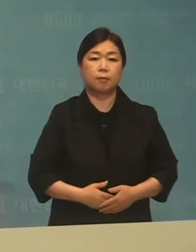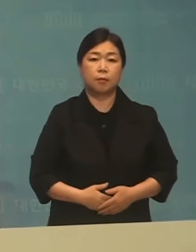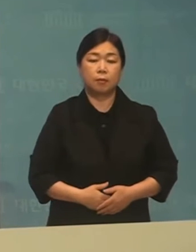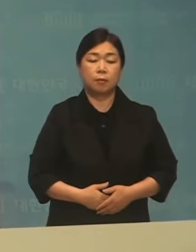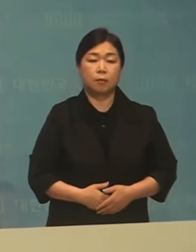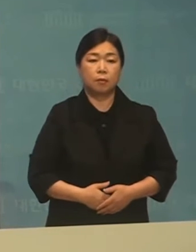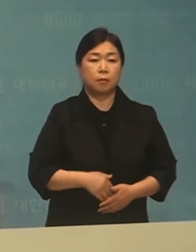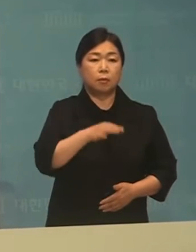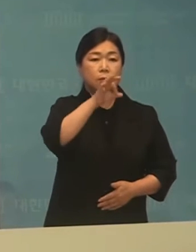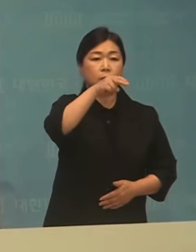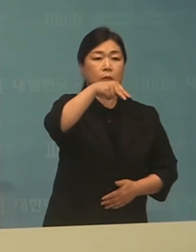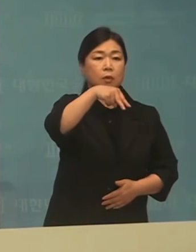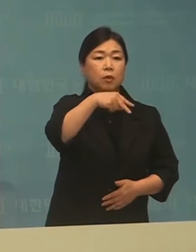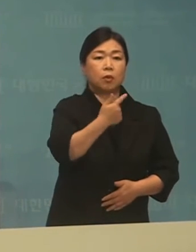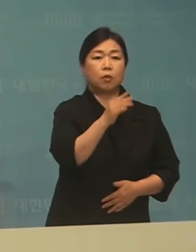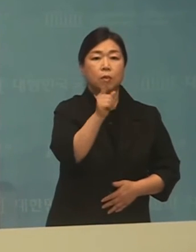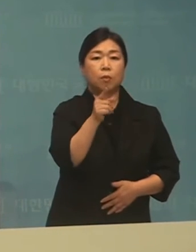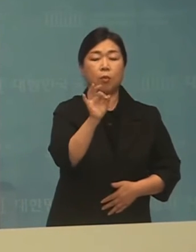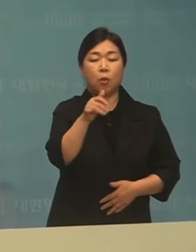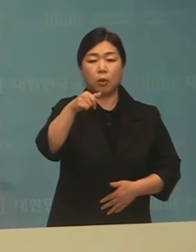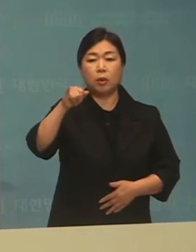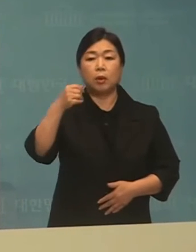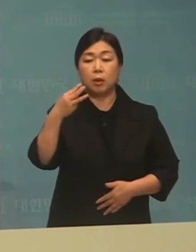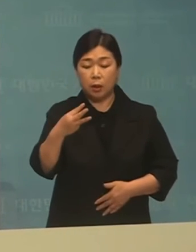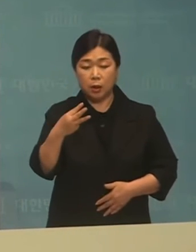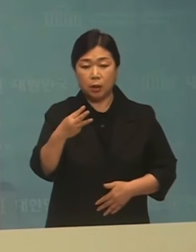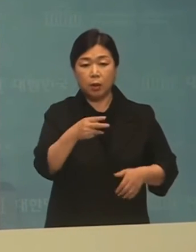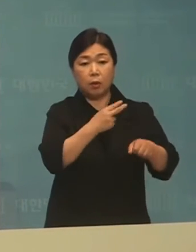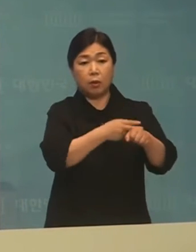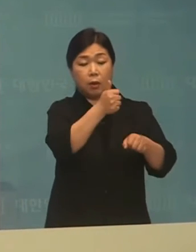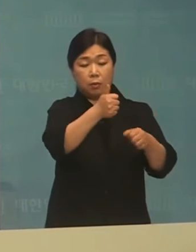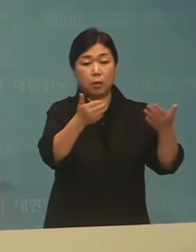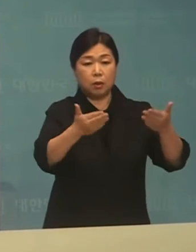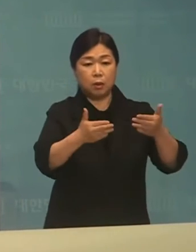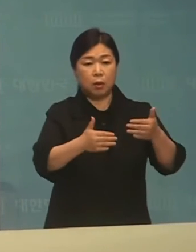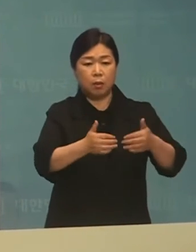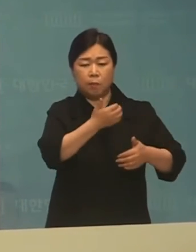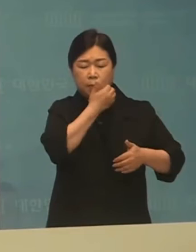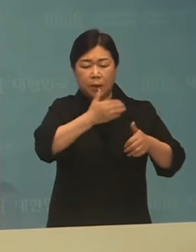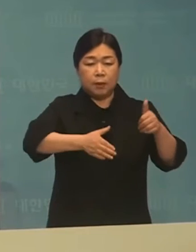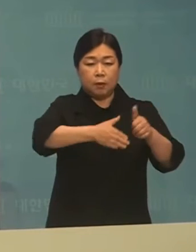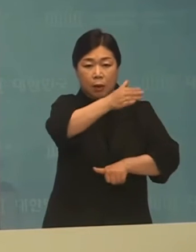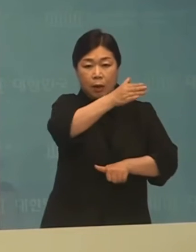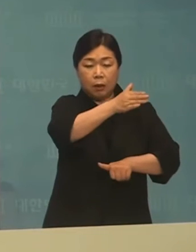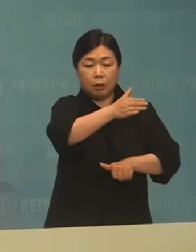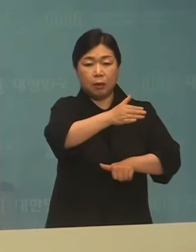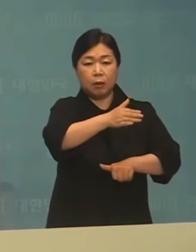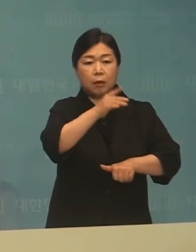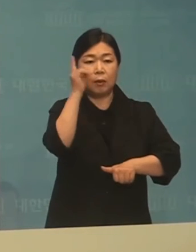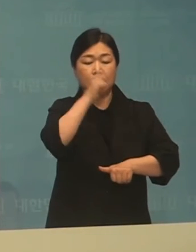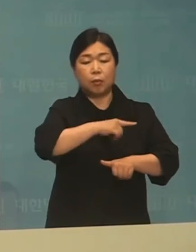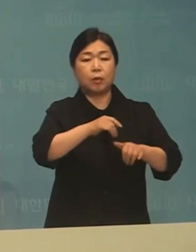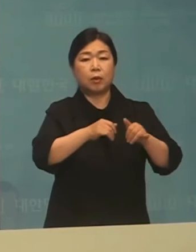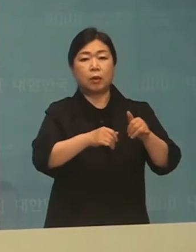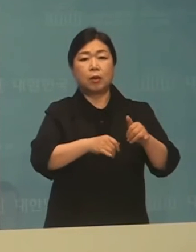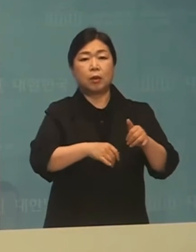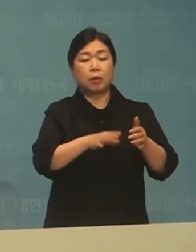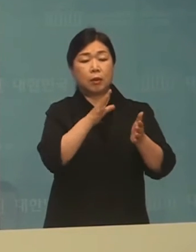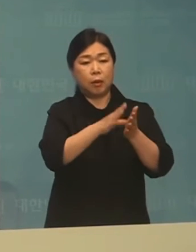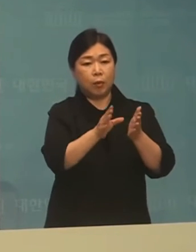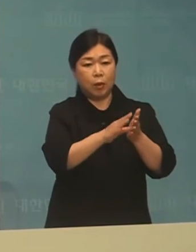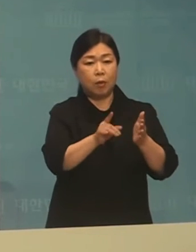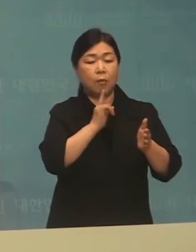윤봉길 의사의 일거를 흉악한 자라고 말하며 그 배후에 빨갱이가 있다고 하는 기사를 쓴